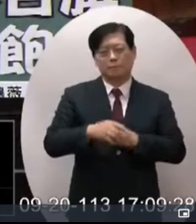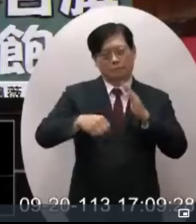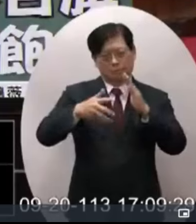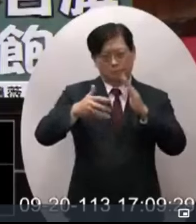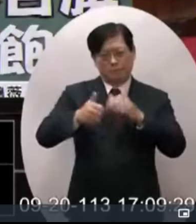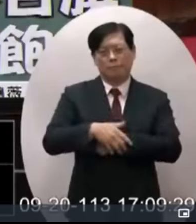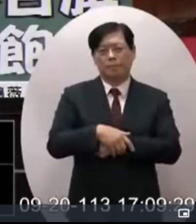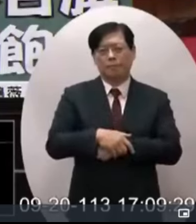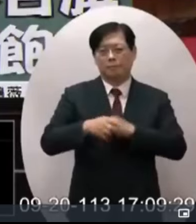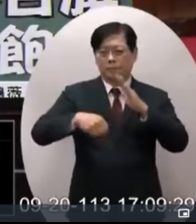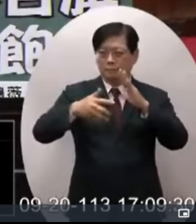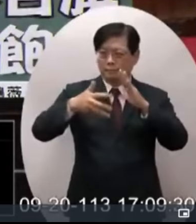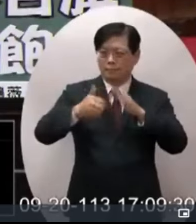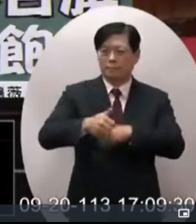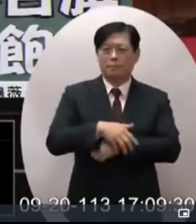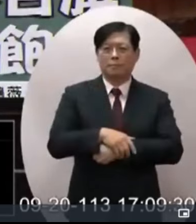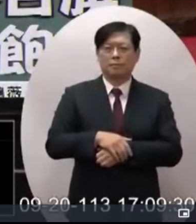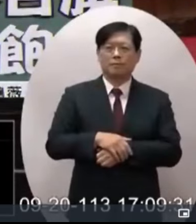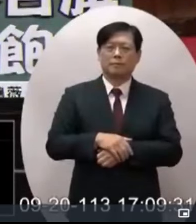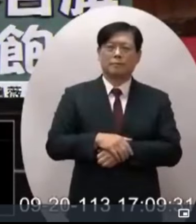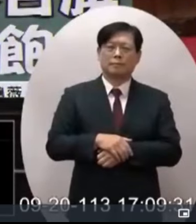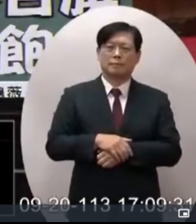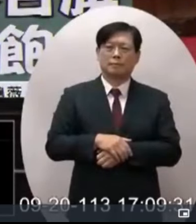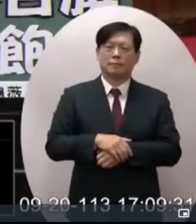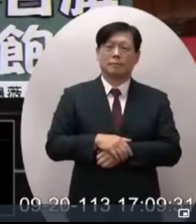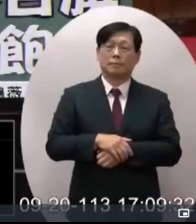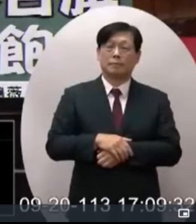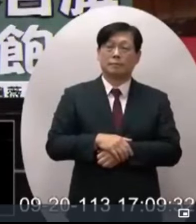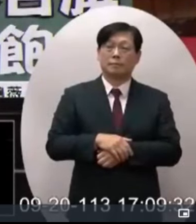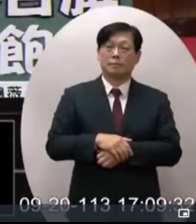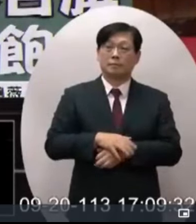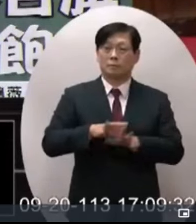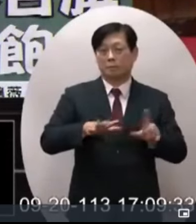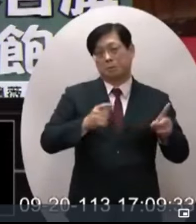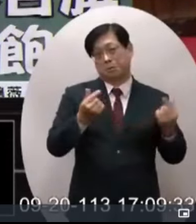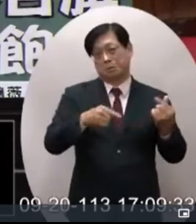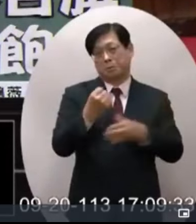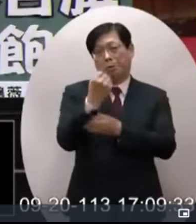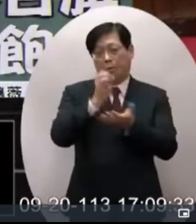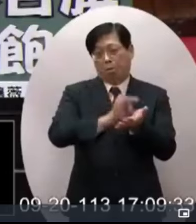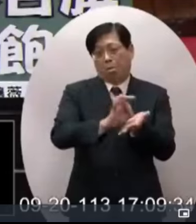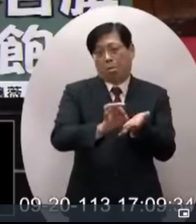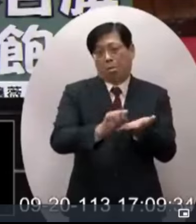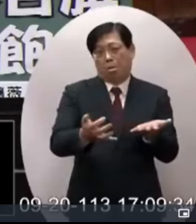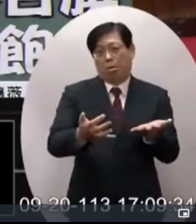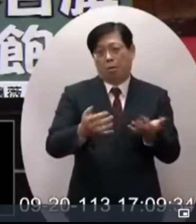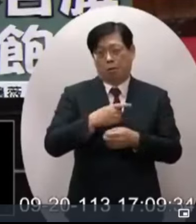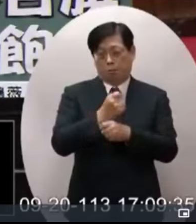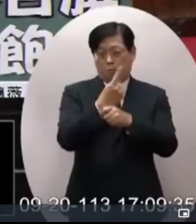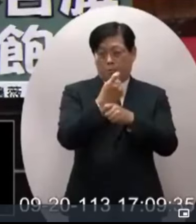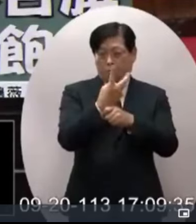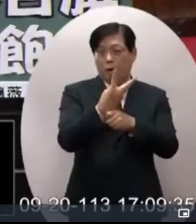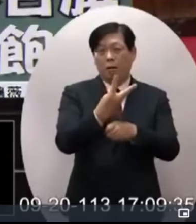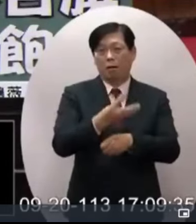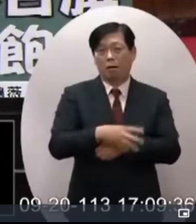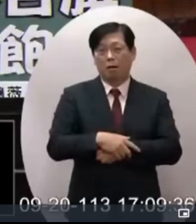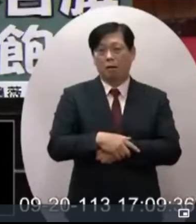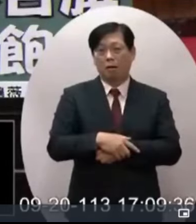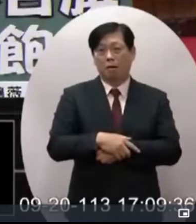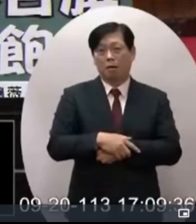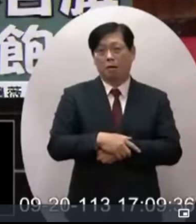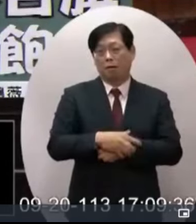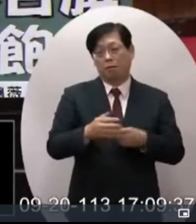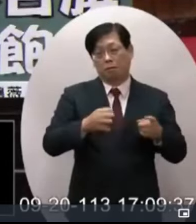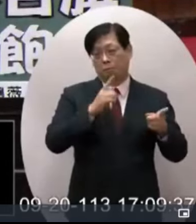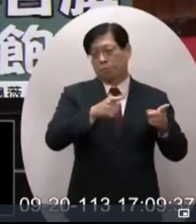够得到大院的支持，我们向大院详细的报告。 院长，你这样让我怎么支持啊？花这么多钱，113年，就是113年，不